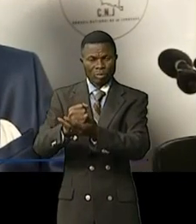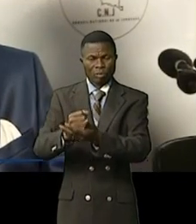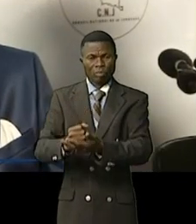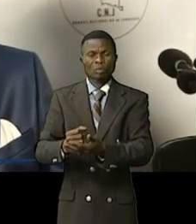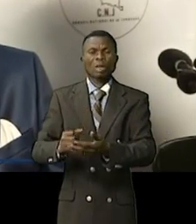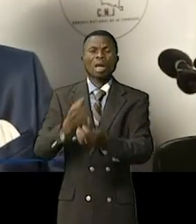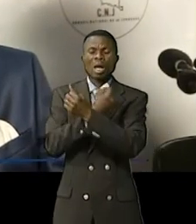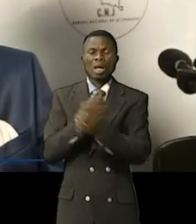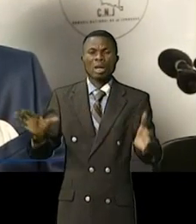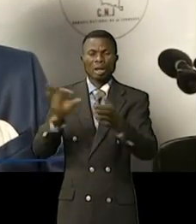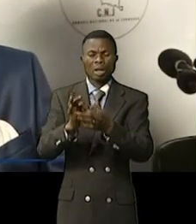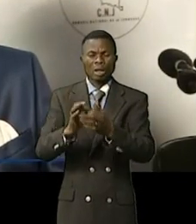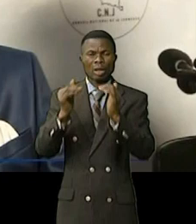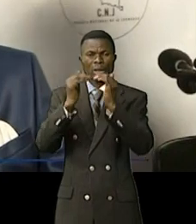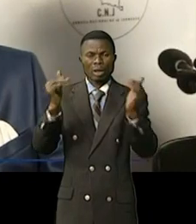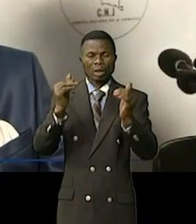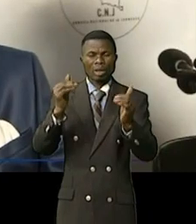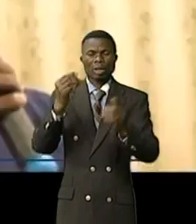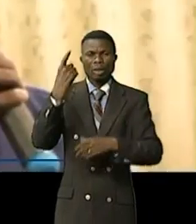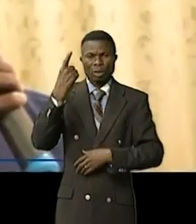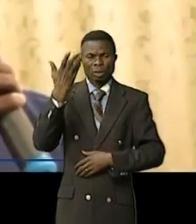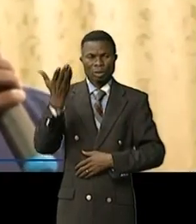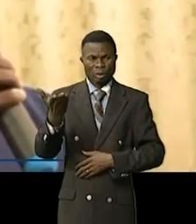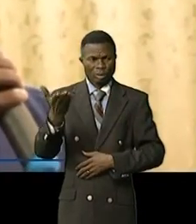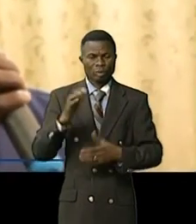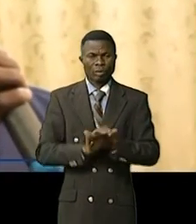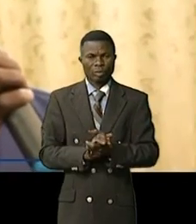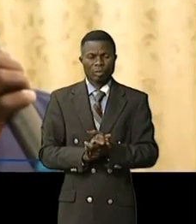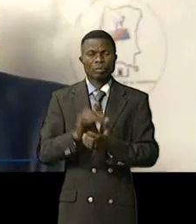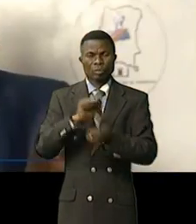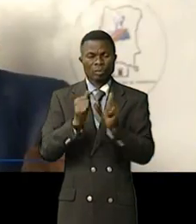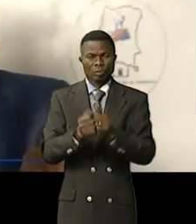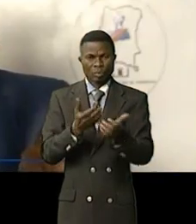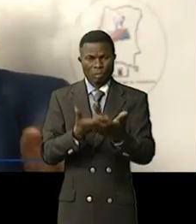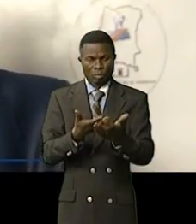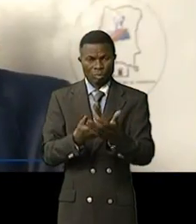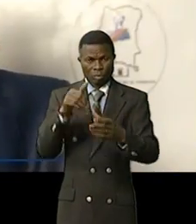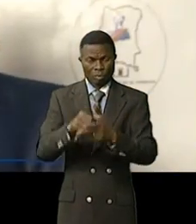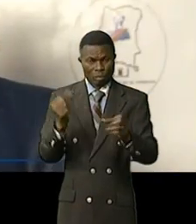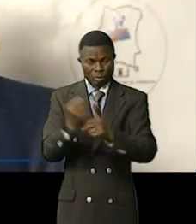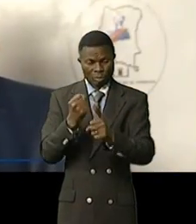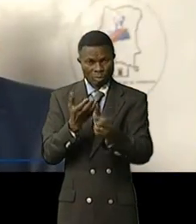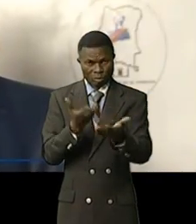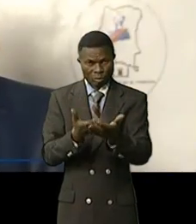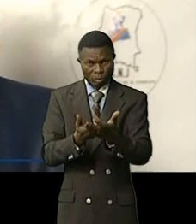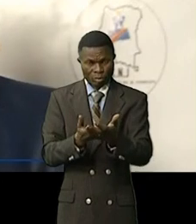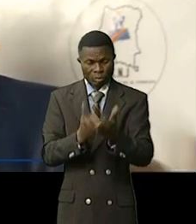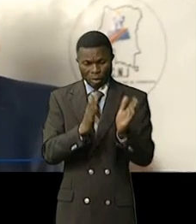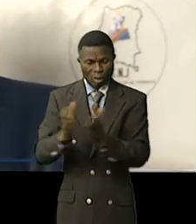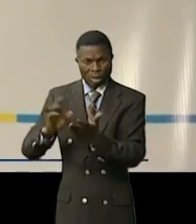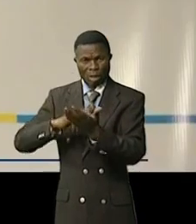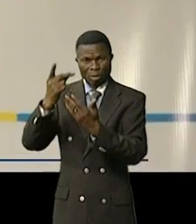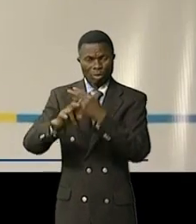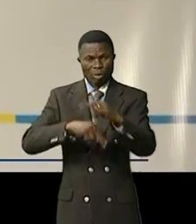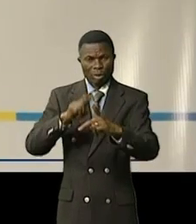nationale, l'unité et la paix. Il sera donc question, au cours de ces travaux, d'élaborer un programme national